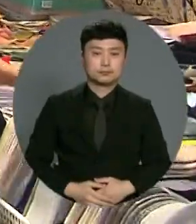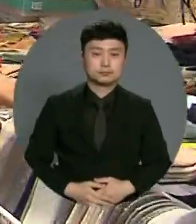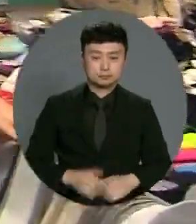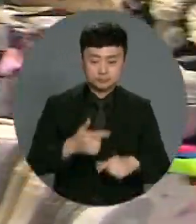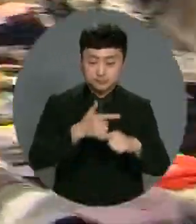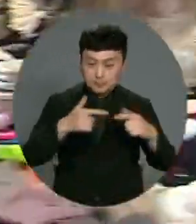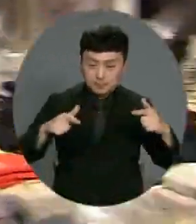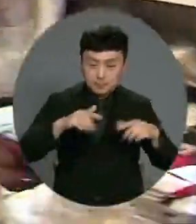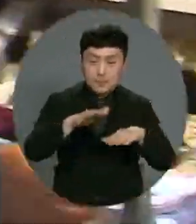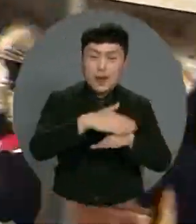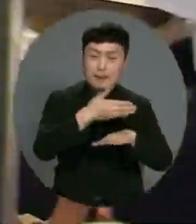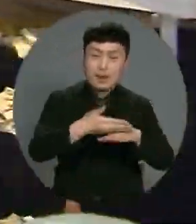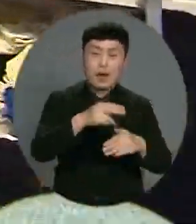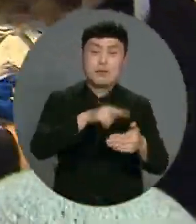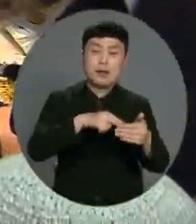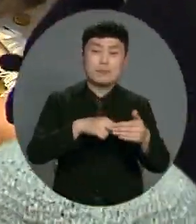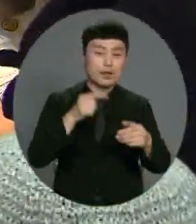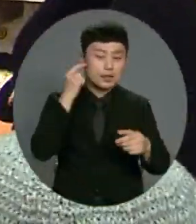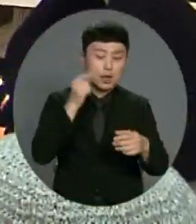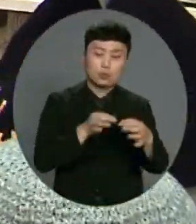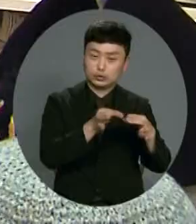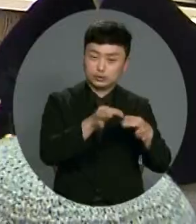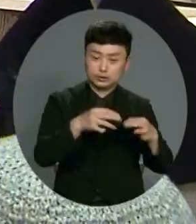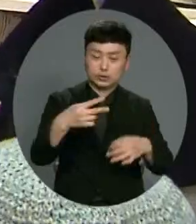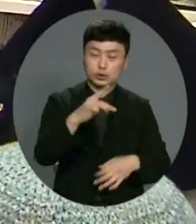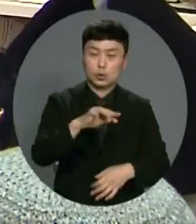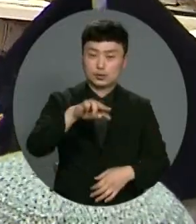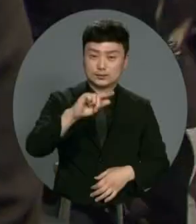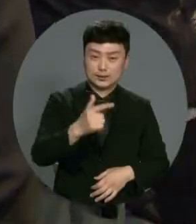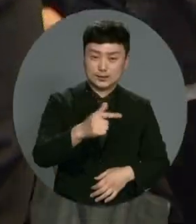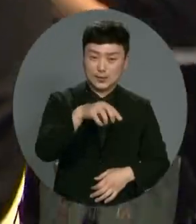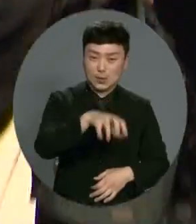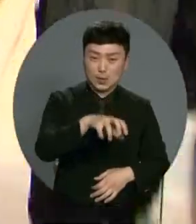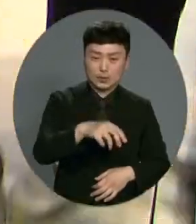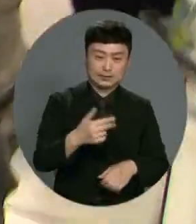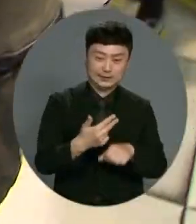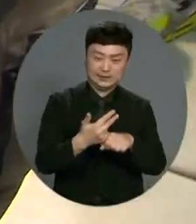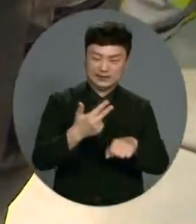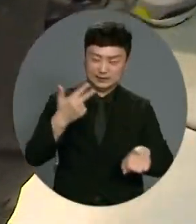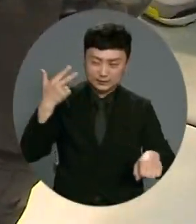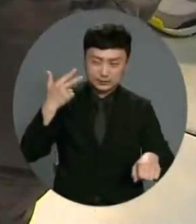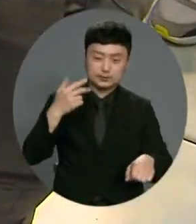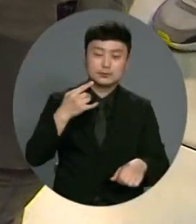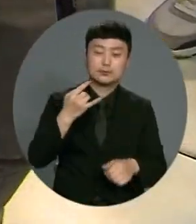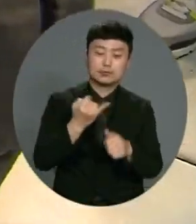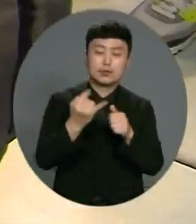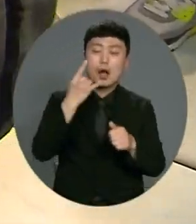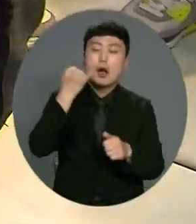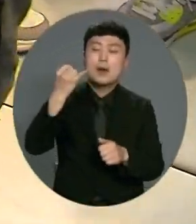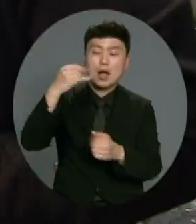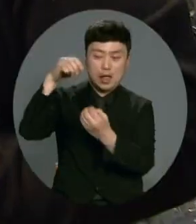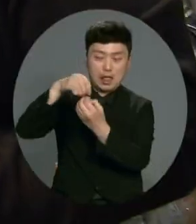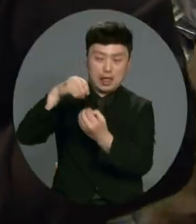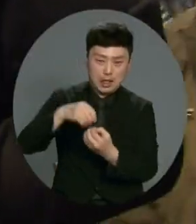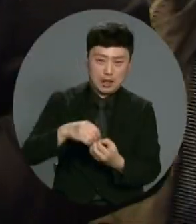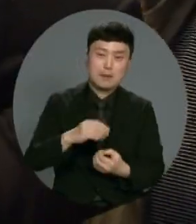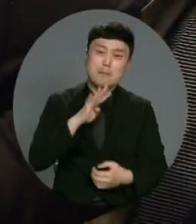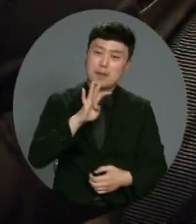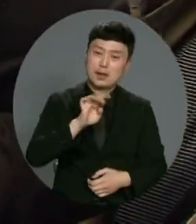다양한 양말이 판매되고 있는 서문시장 동산상가입니다. 7년 전 장모님이 하던 사업을 물려받은 41살